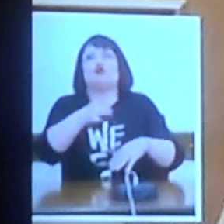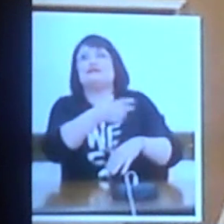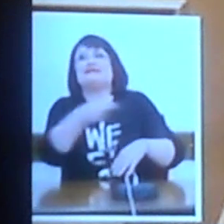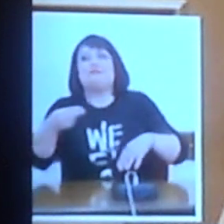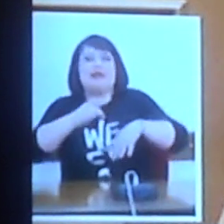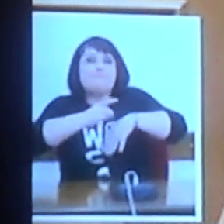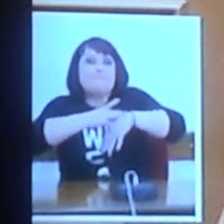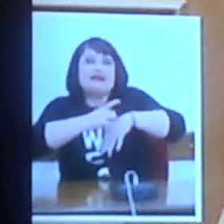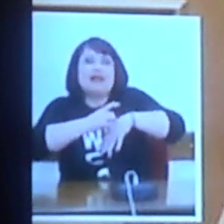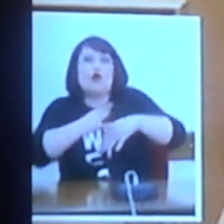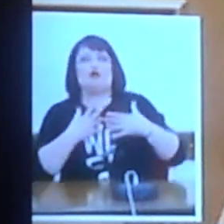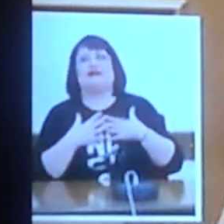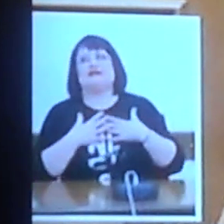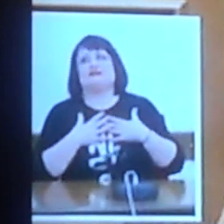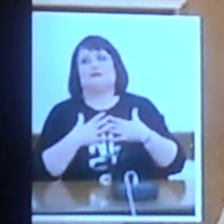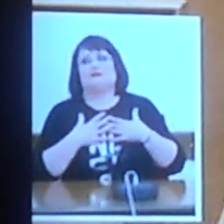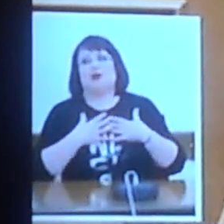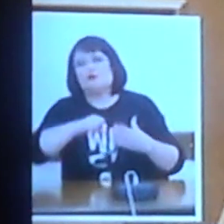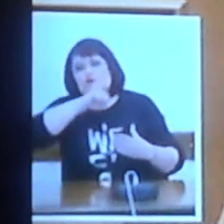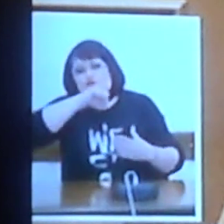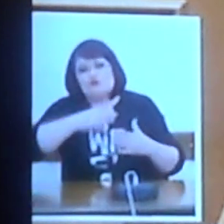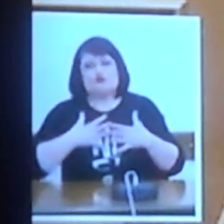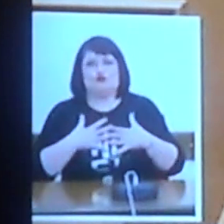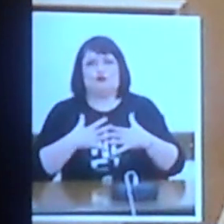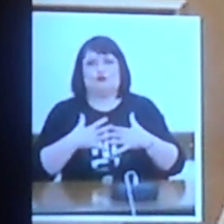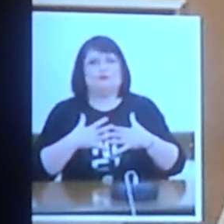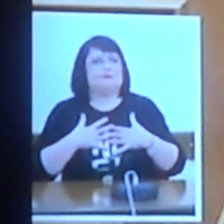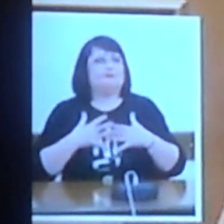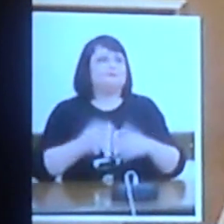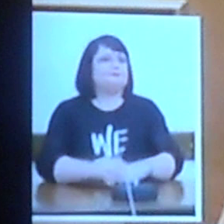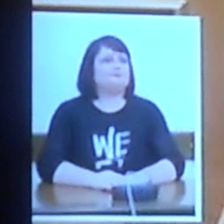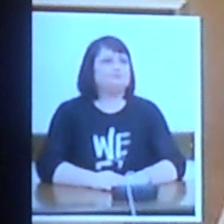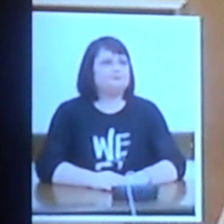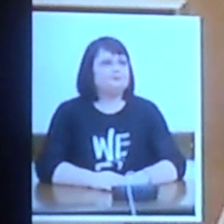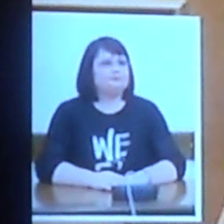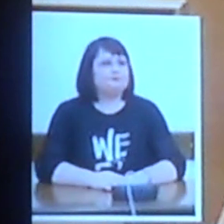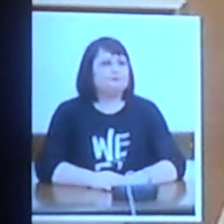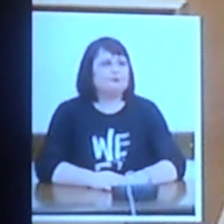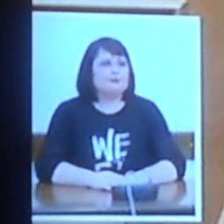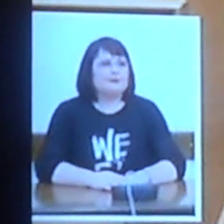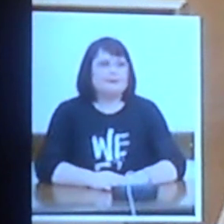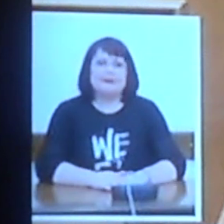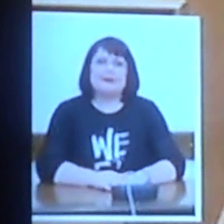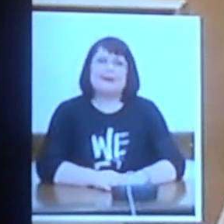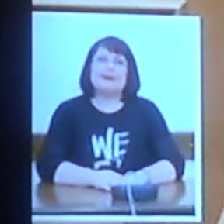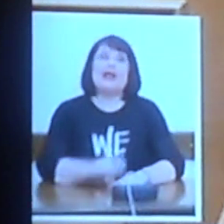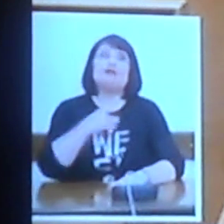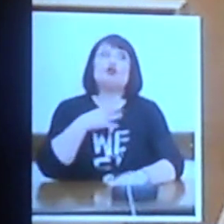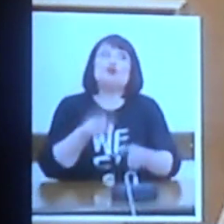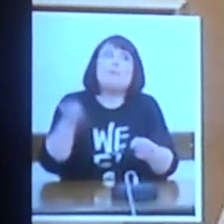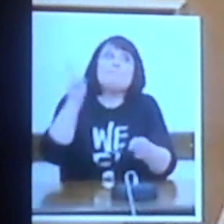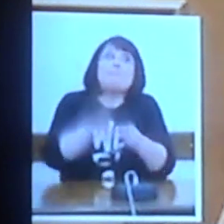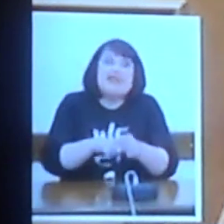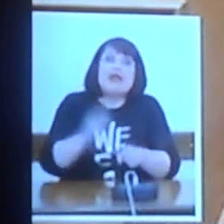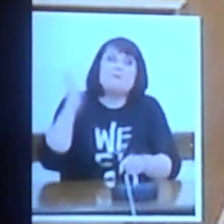πατρίδα, με τη γη που από αυτήν απορρέει μία οσμή νεκρών, αίματος που πολέμησαν για να είμαστε ελεύθεροι